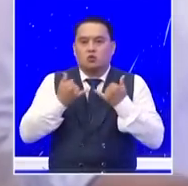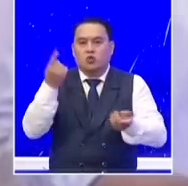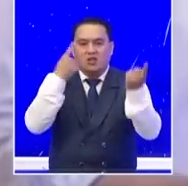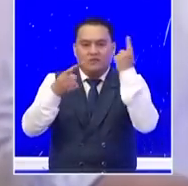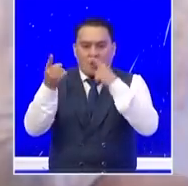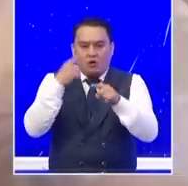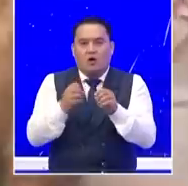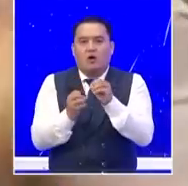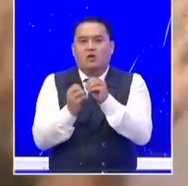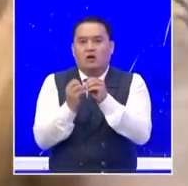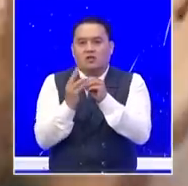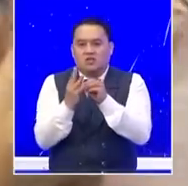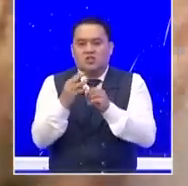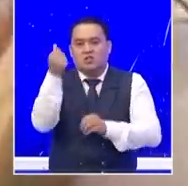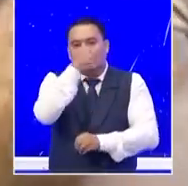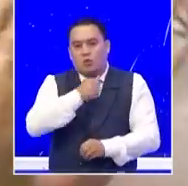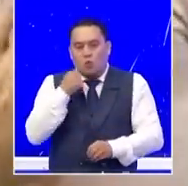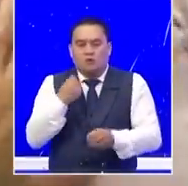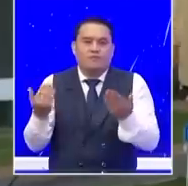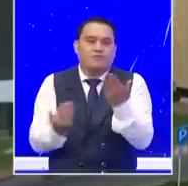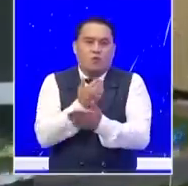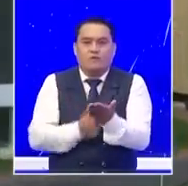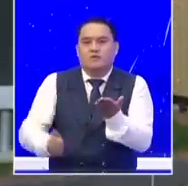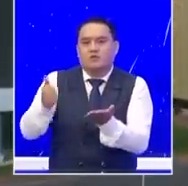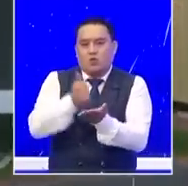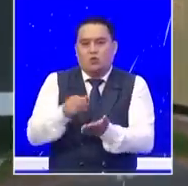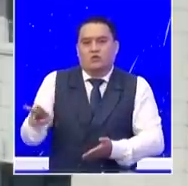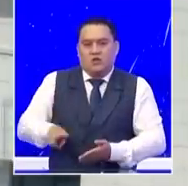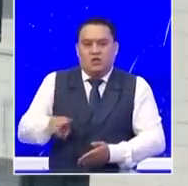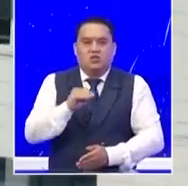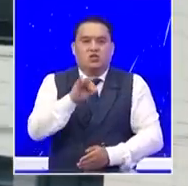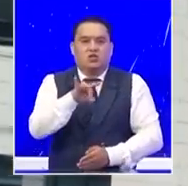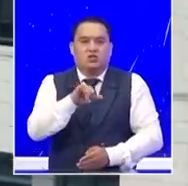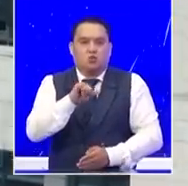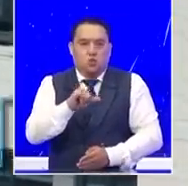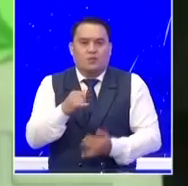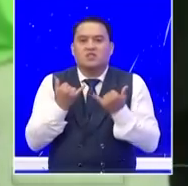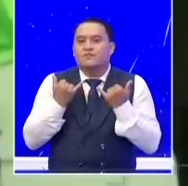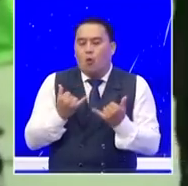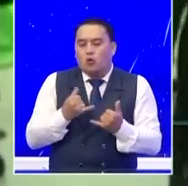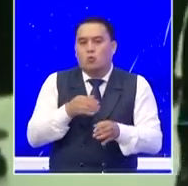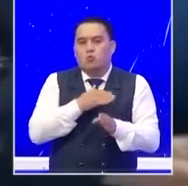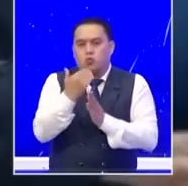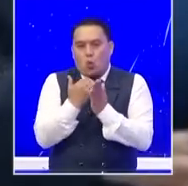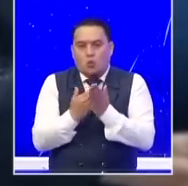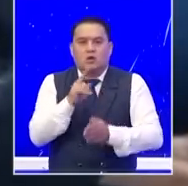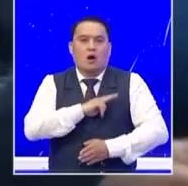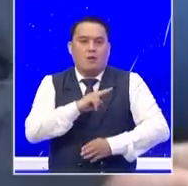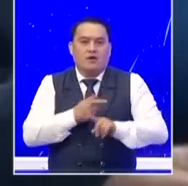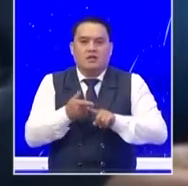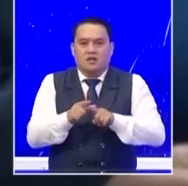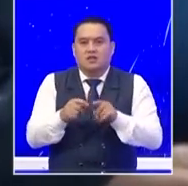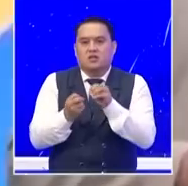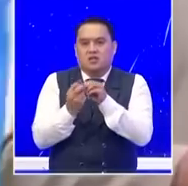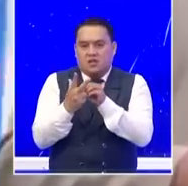творчеству, в октябре 2014 вновь был назначен на эту должность. Несмотря на сложности и плотный график, именно в этот период,